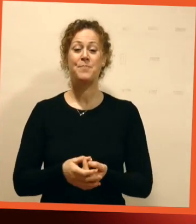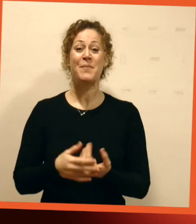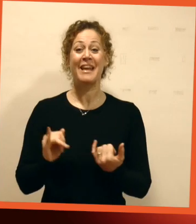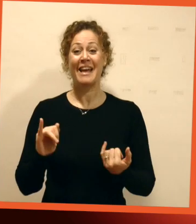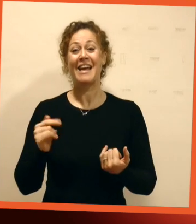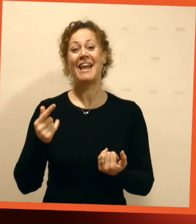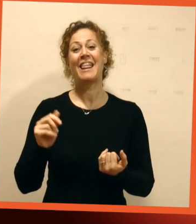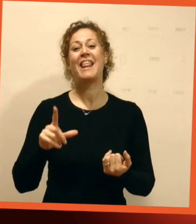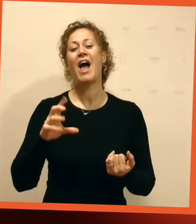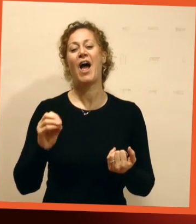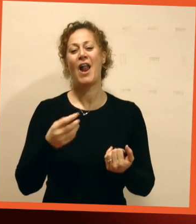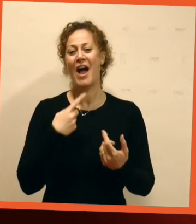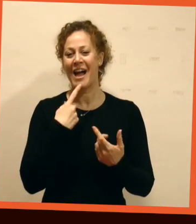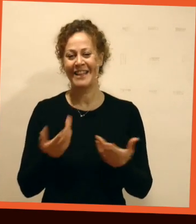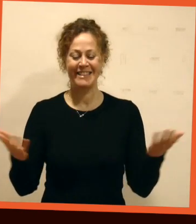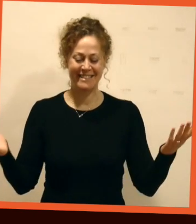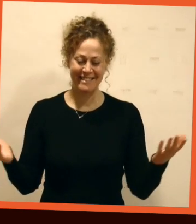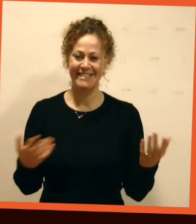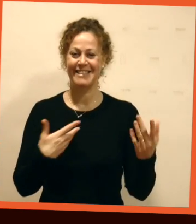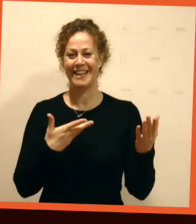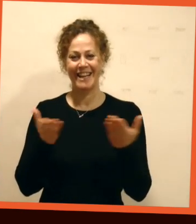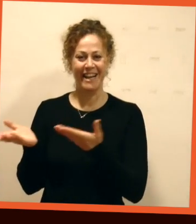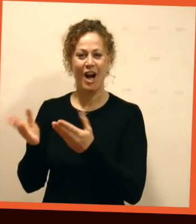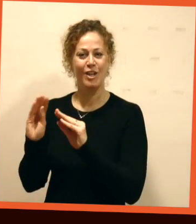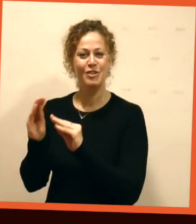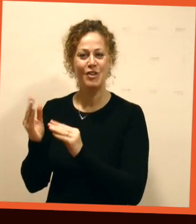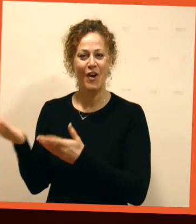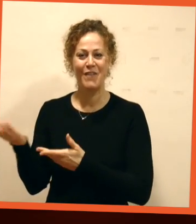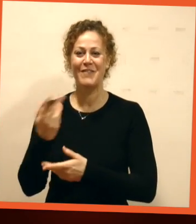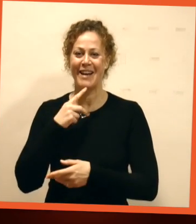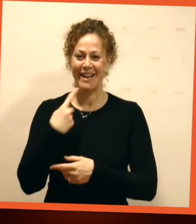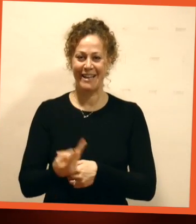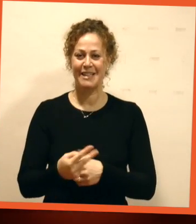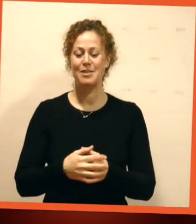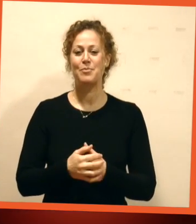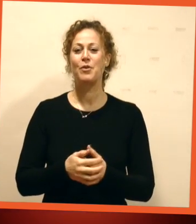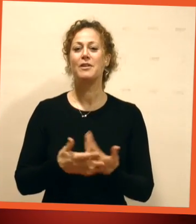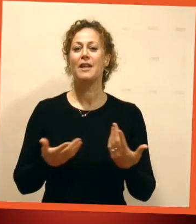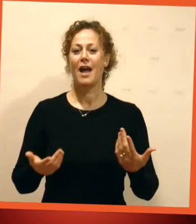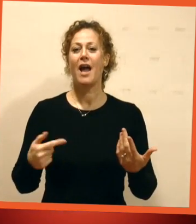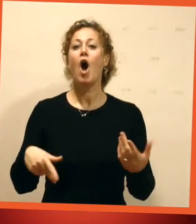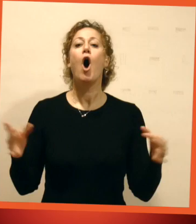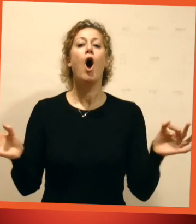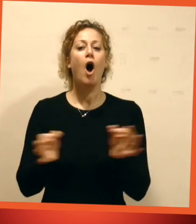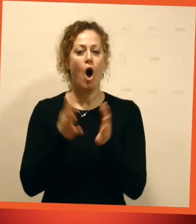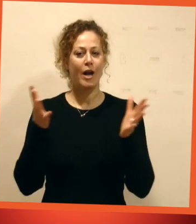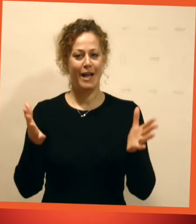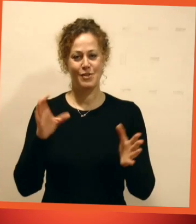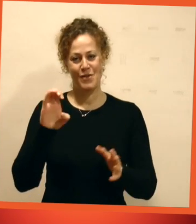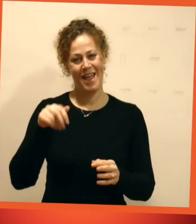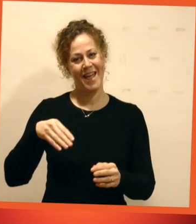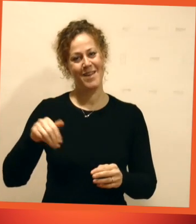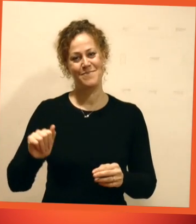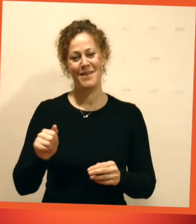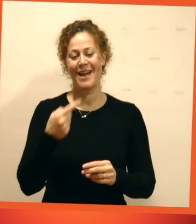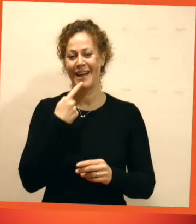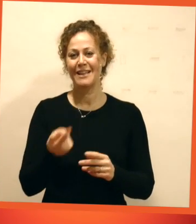resto del tempo. La più giovane. Ecco, esatto, è meglio. Beh, di occasioni ne vengono date tantissime.